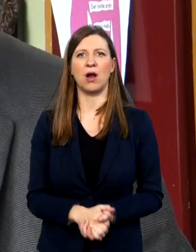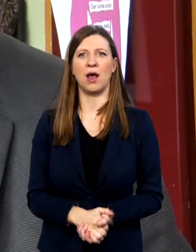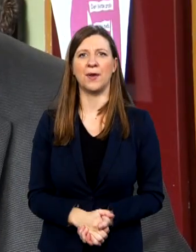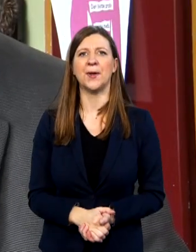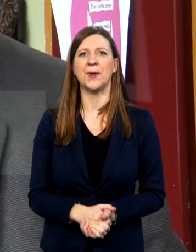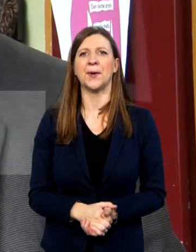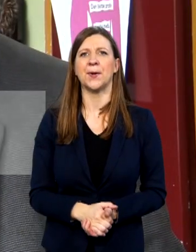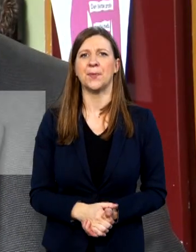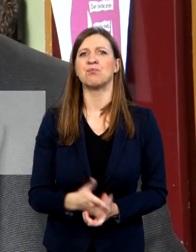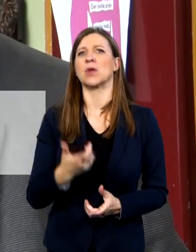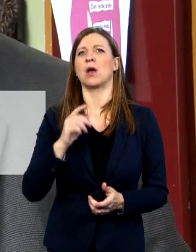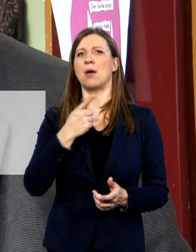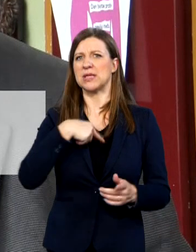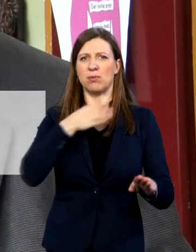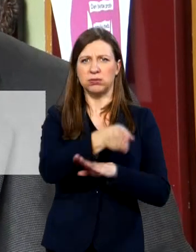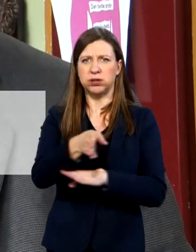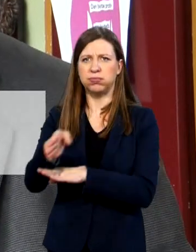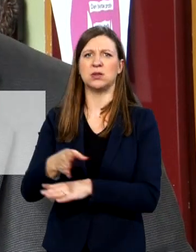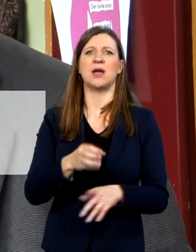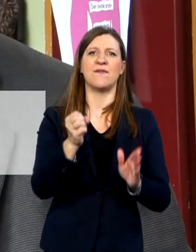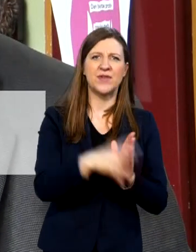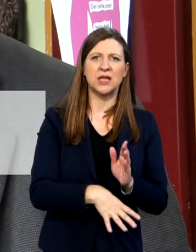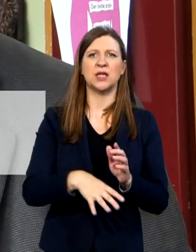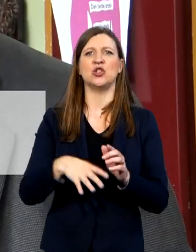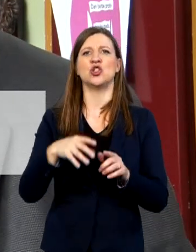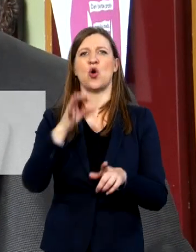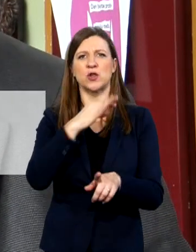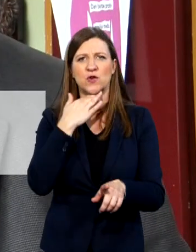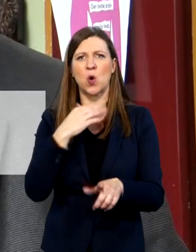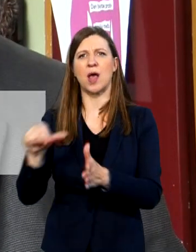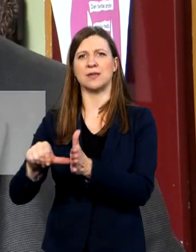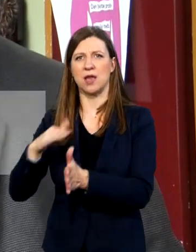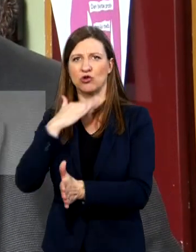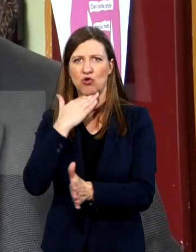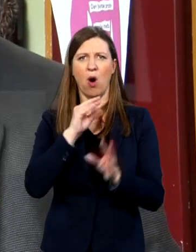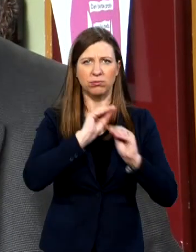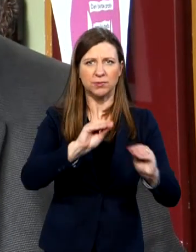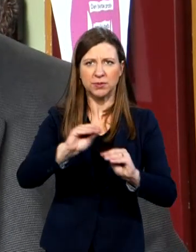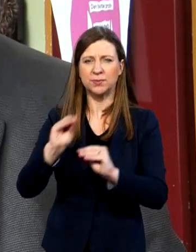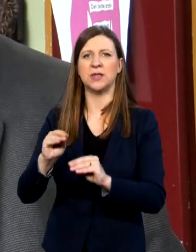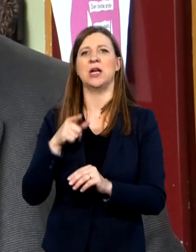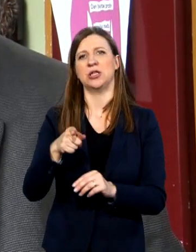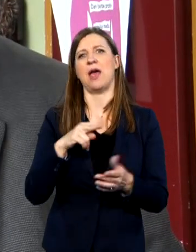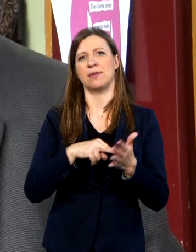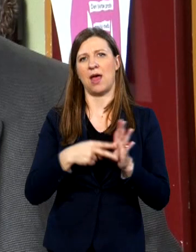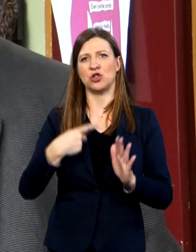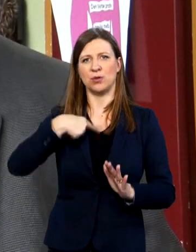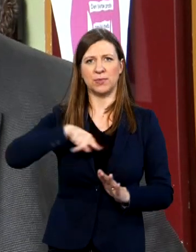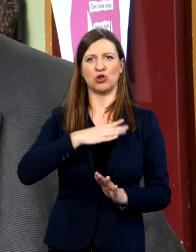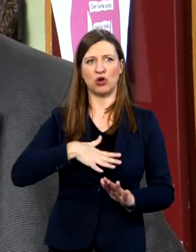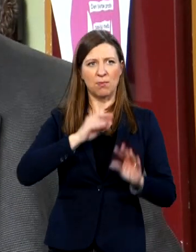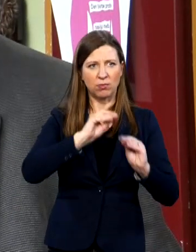najmlađih, krenuli smo u vrtiće, krenuli smo u škole, osnovne, srednje, dakle želimo na taj način utjecati na